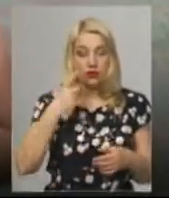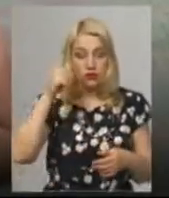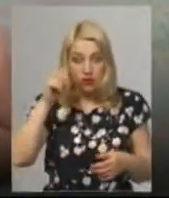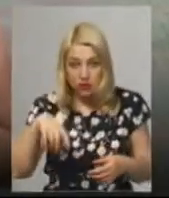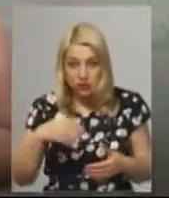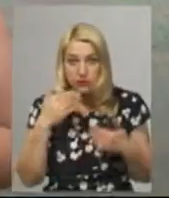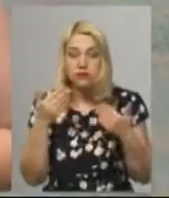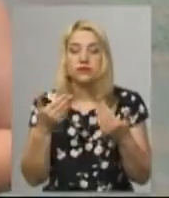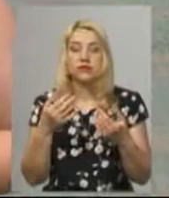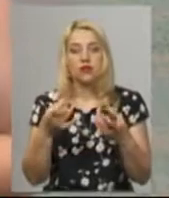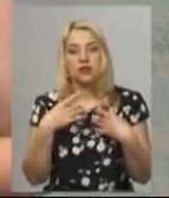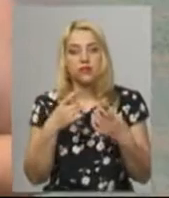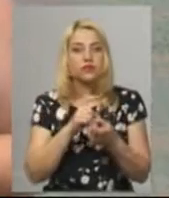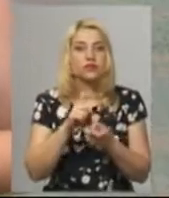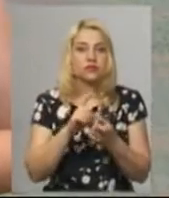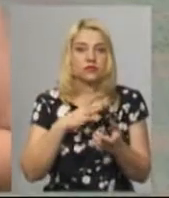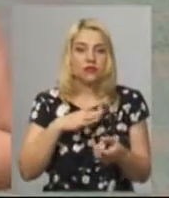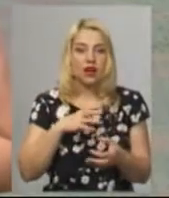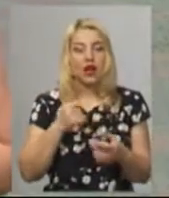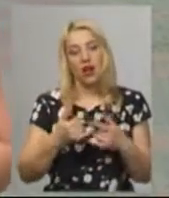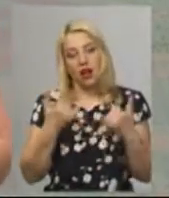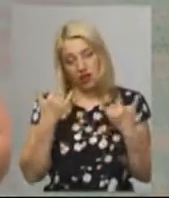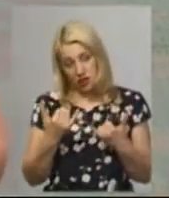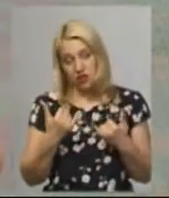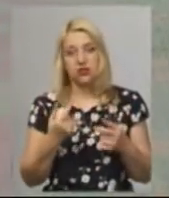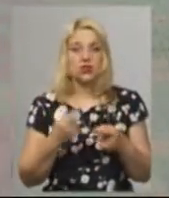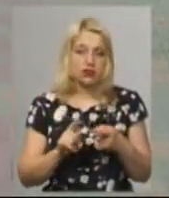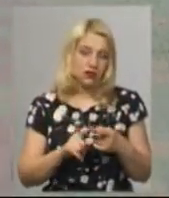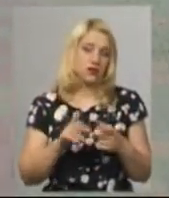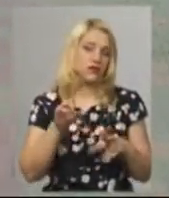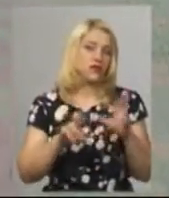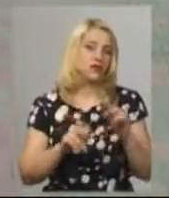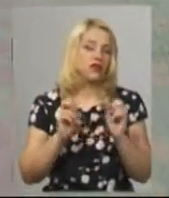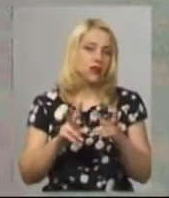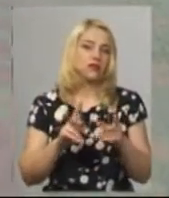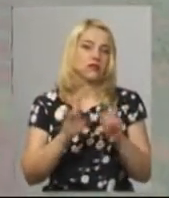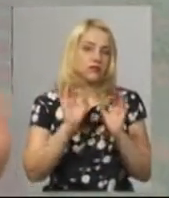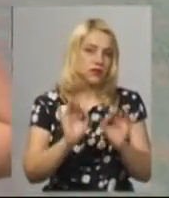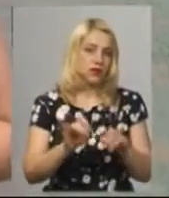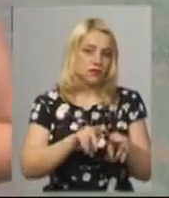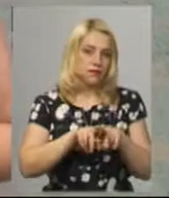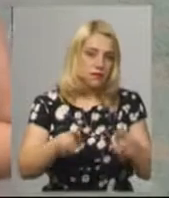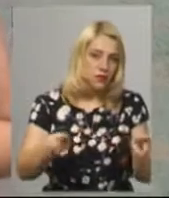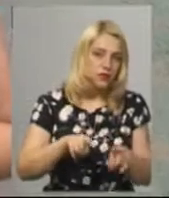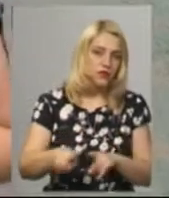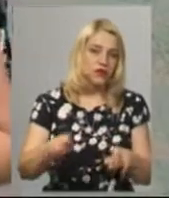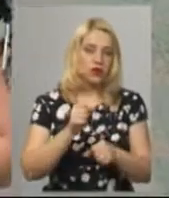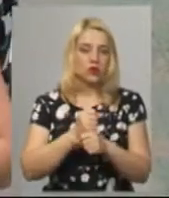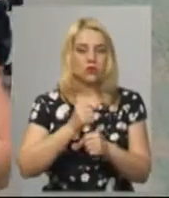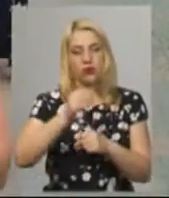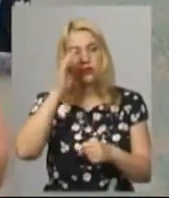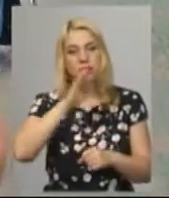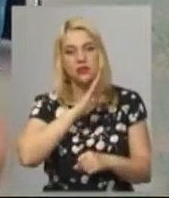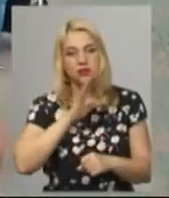що сталося, ви щось знаєте, скажіть нам, то тепер люди це сприймають дійсно як просвітницьку роботу. Особливо